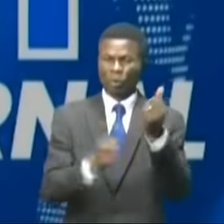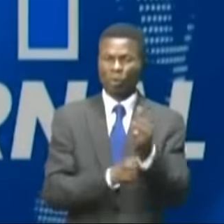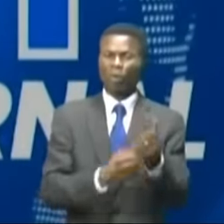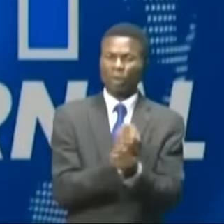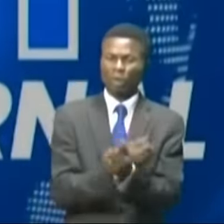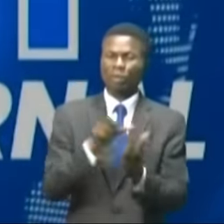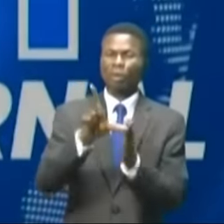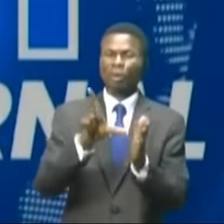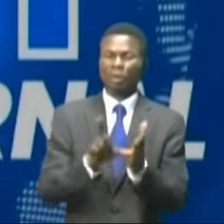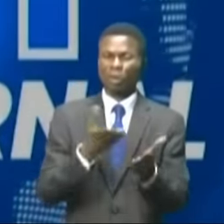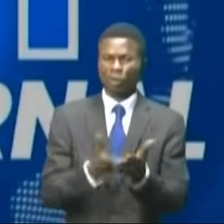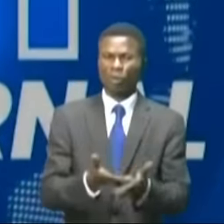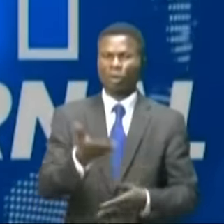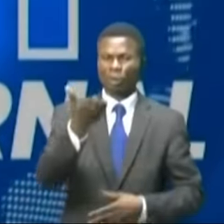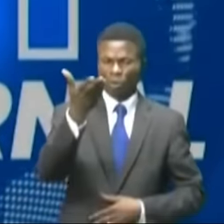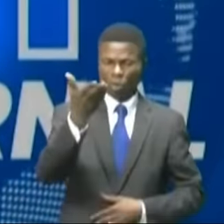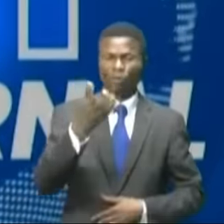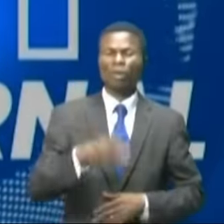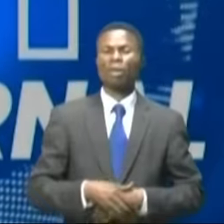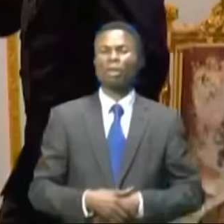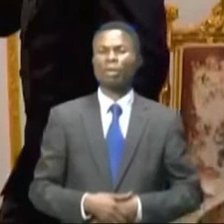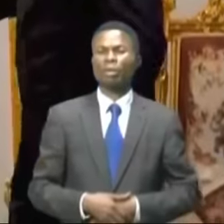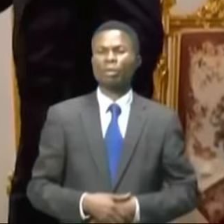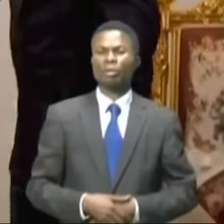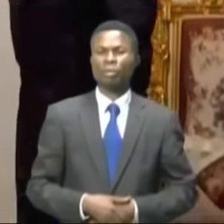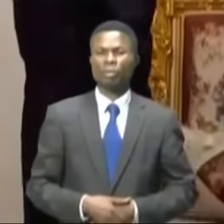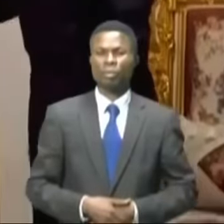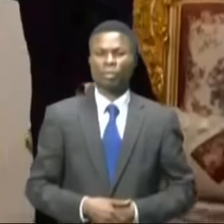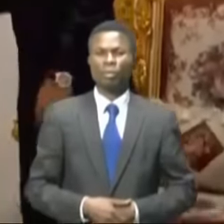les critères. Joël Makela nous en dit plus.